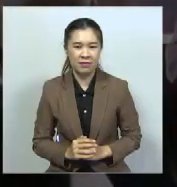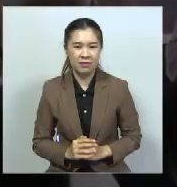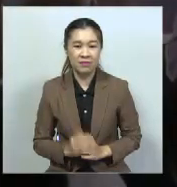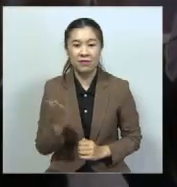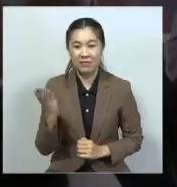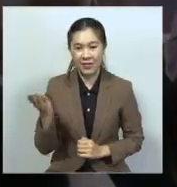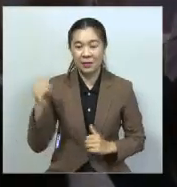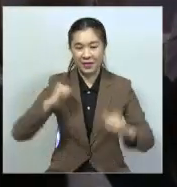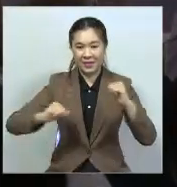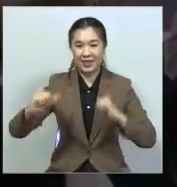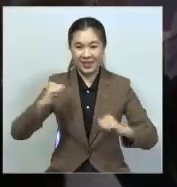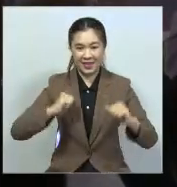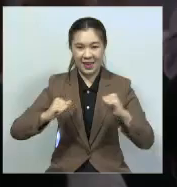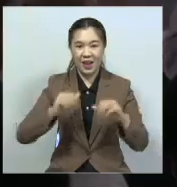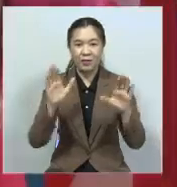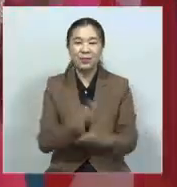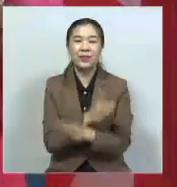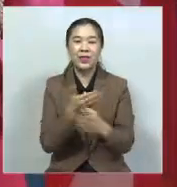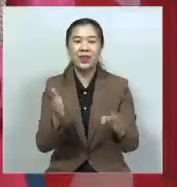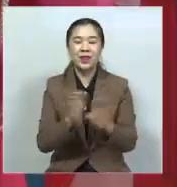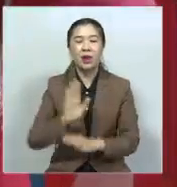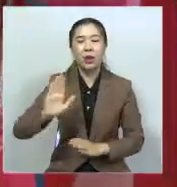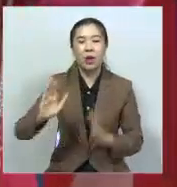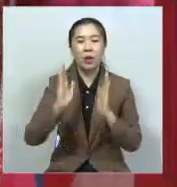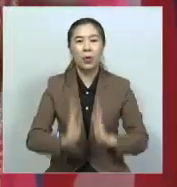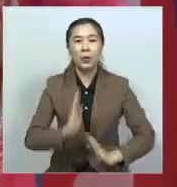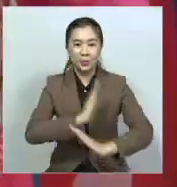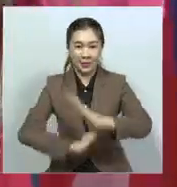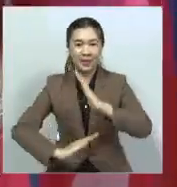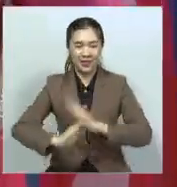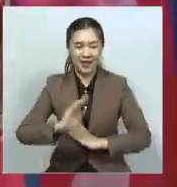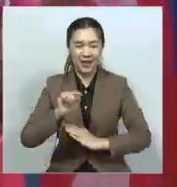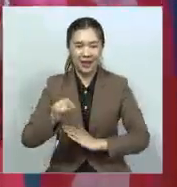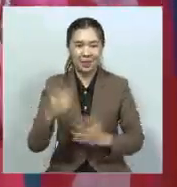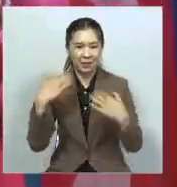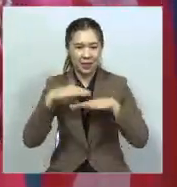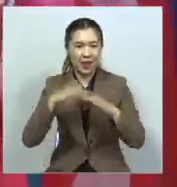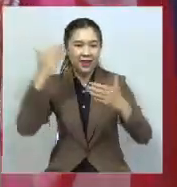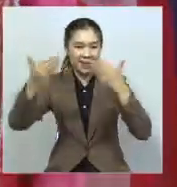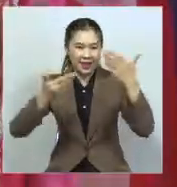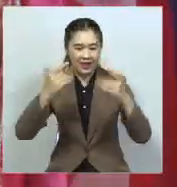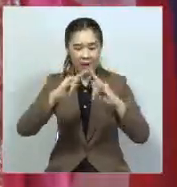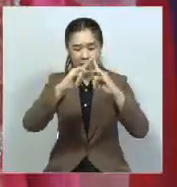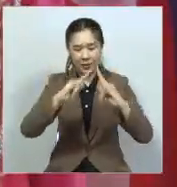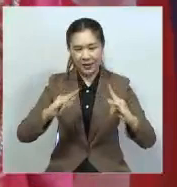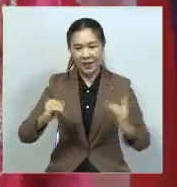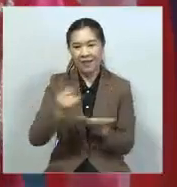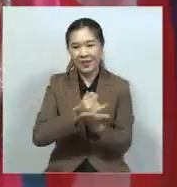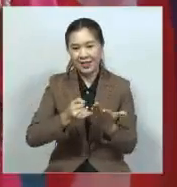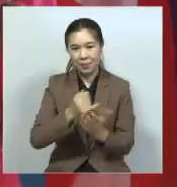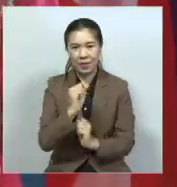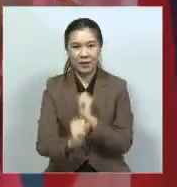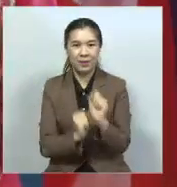เนี่ยแหละค่ะเป็นการแสดงกิจกรรมเข้าจังหวะนะคะของคนพิการซึ่งถือว่าเป็นส่วนหนึ่งในกิจกรรมค่ายศิลปะเพื่อมวลมนุ